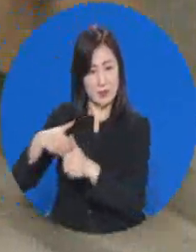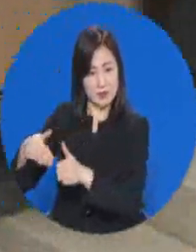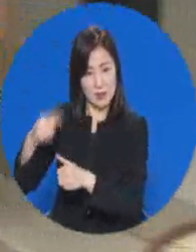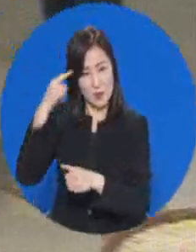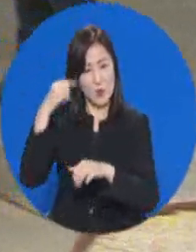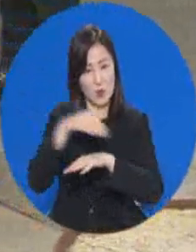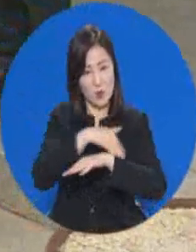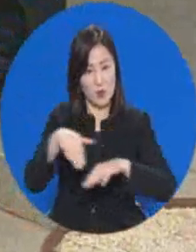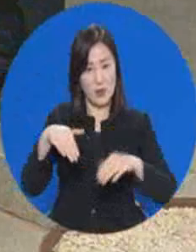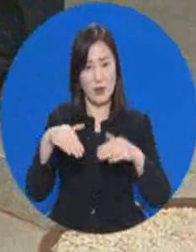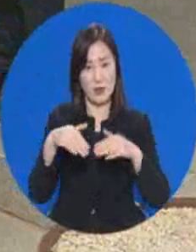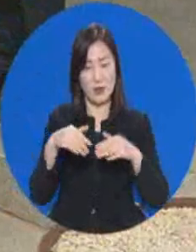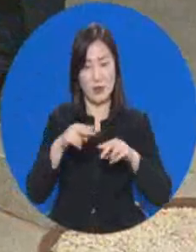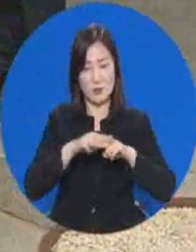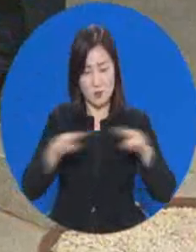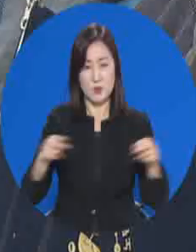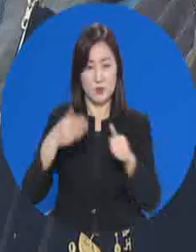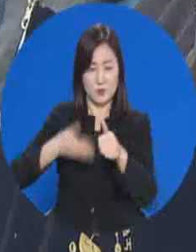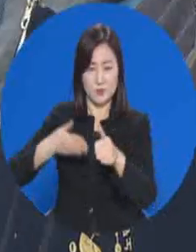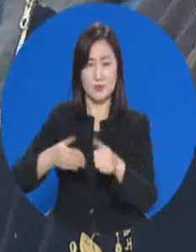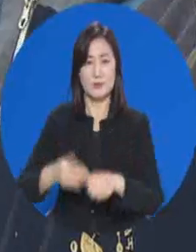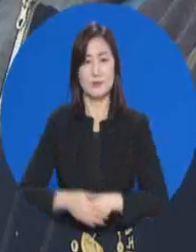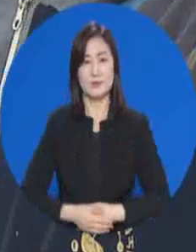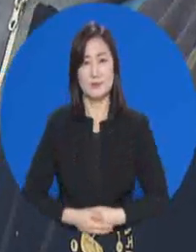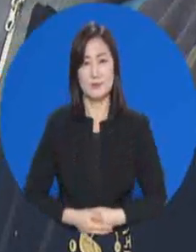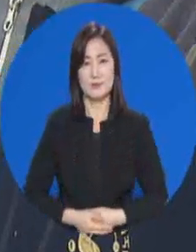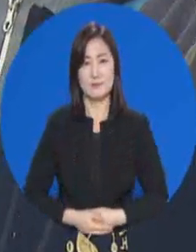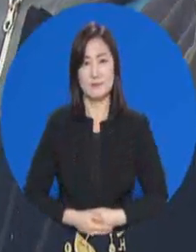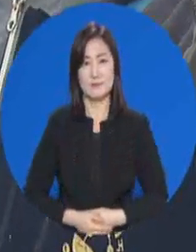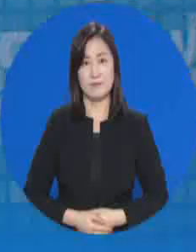계획도 전면 철회할 것을 주장했습니다.